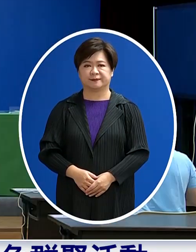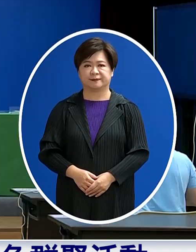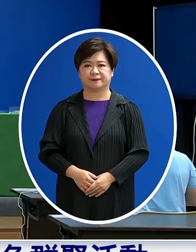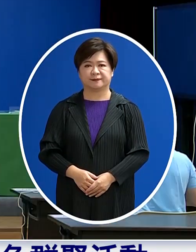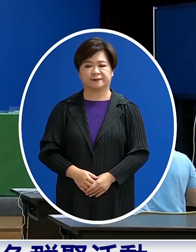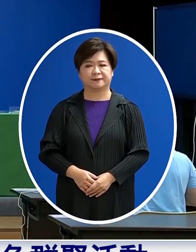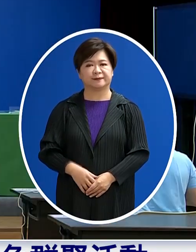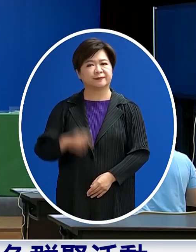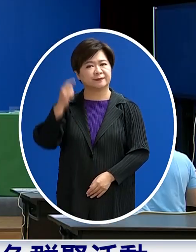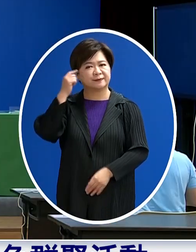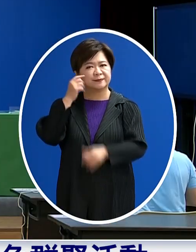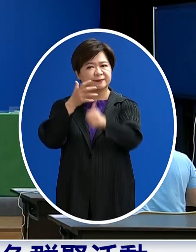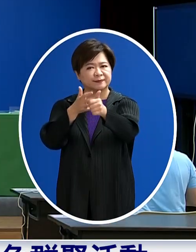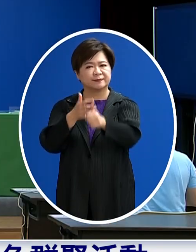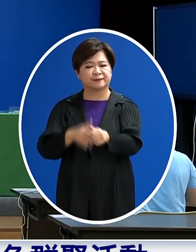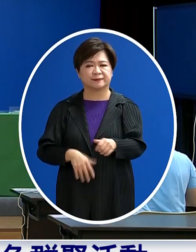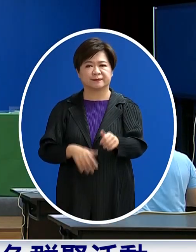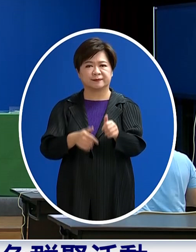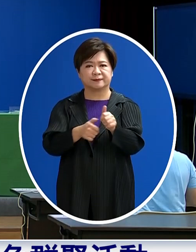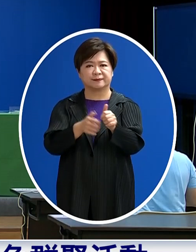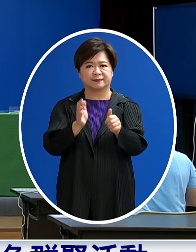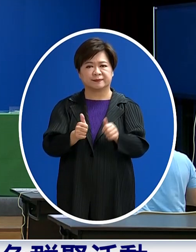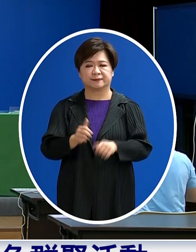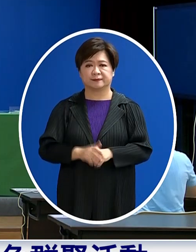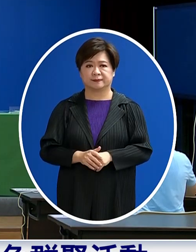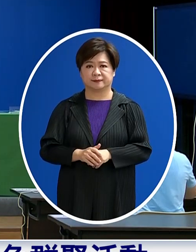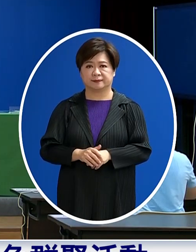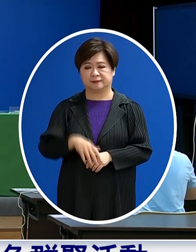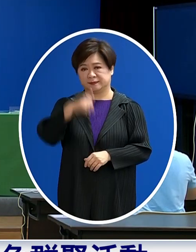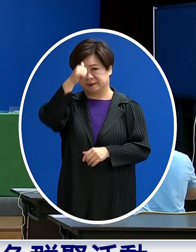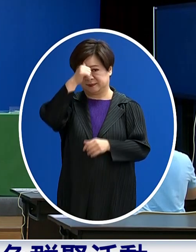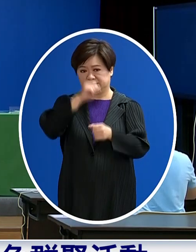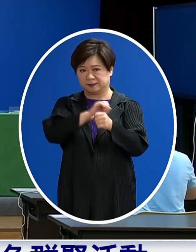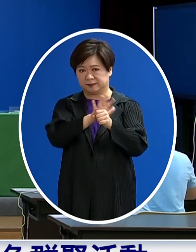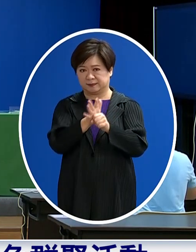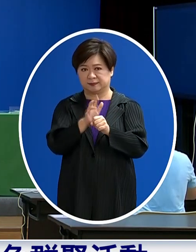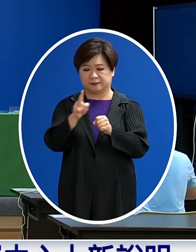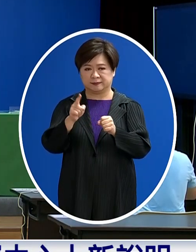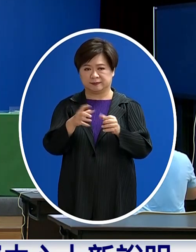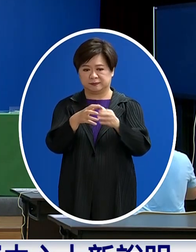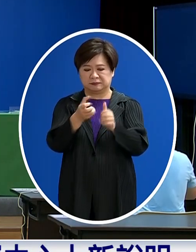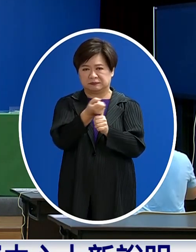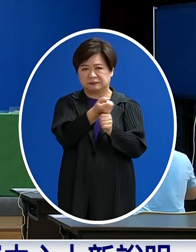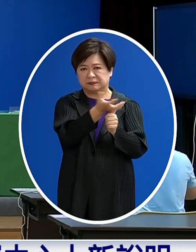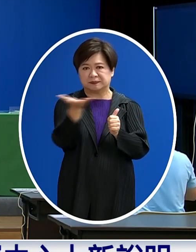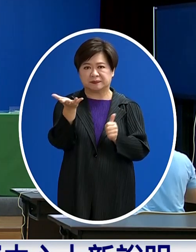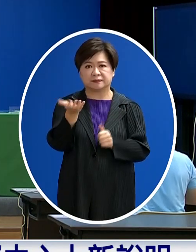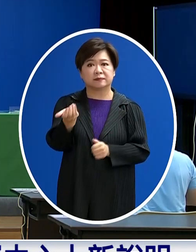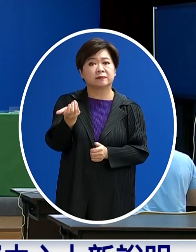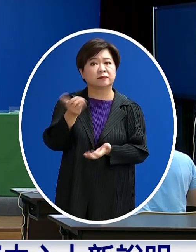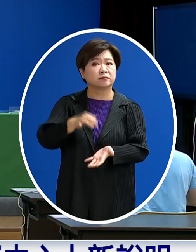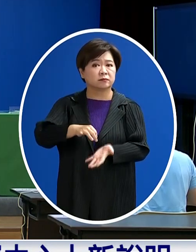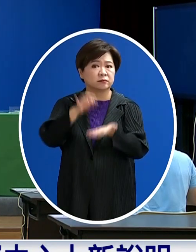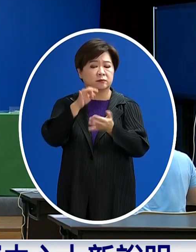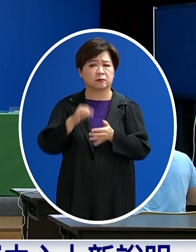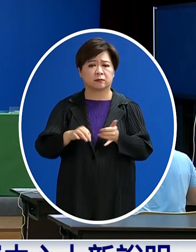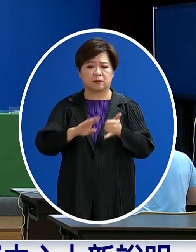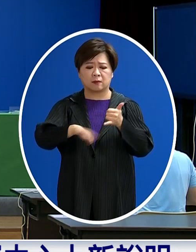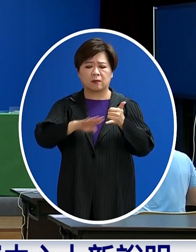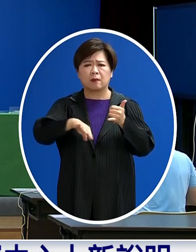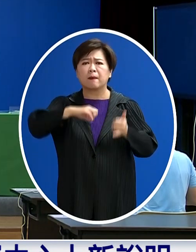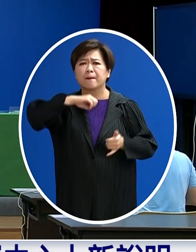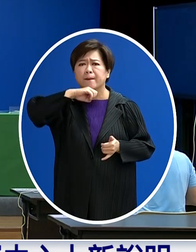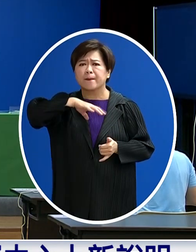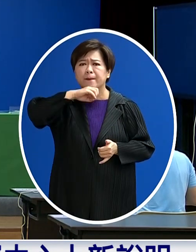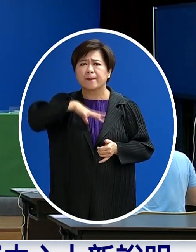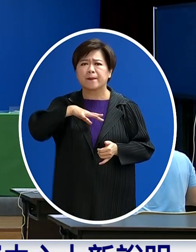副指挥官早安，想请教一下关于这个 Delta 病毒的这个 Delta 变异株的一个群聚啊。刚刚提到说这个屏东县这